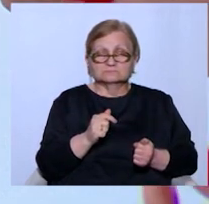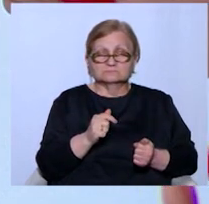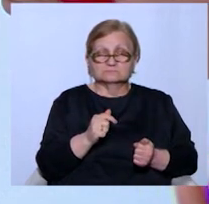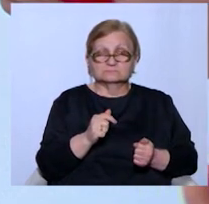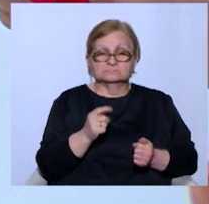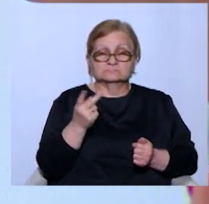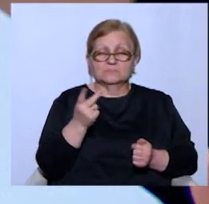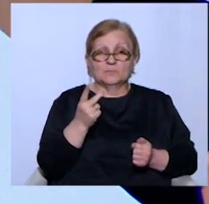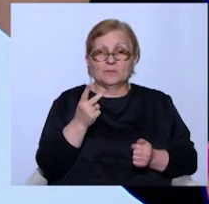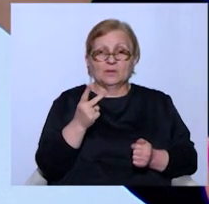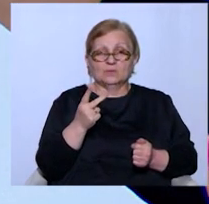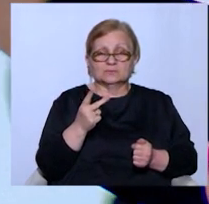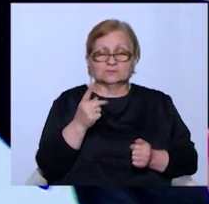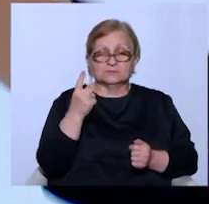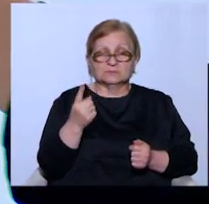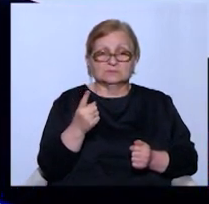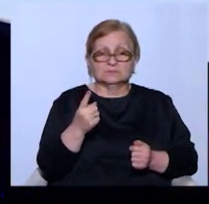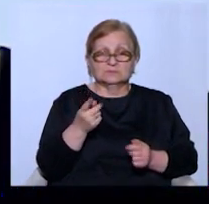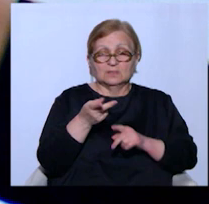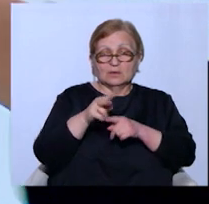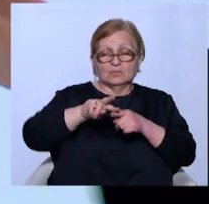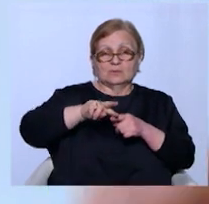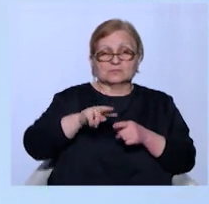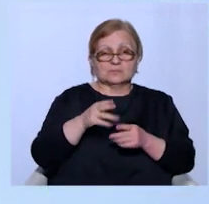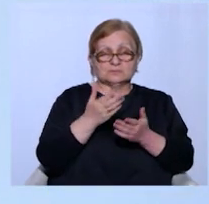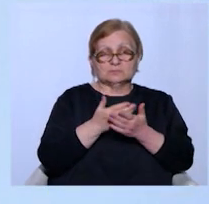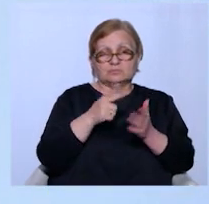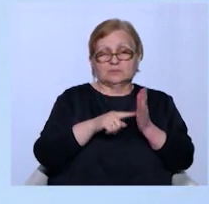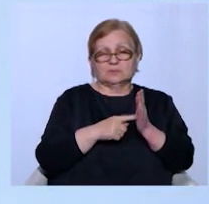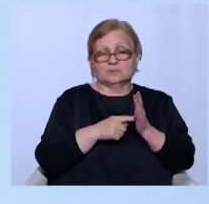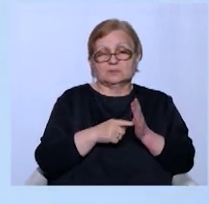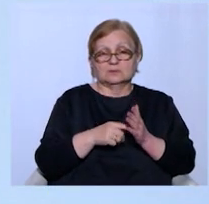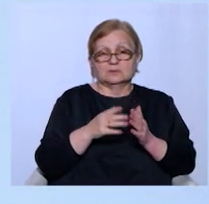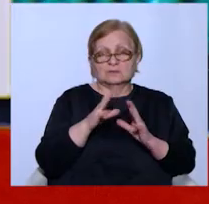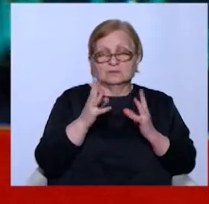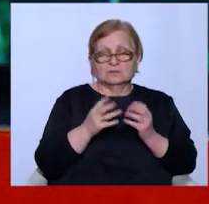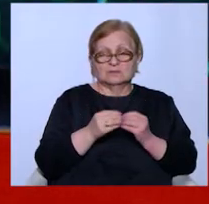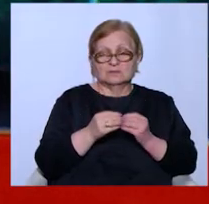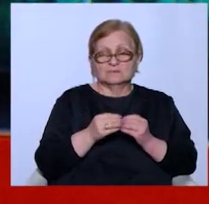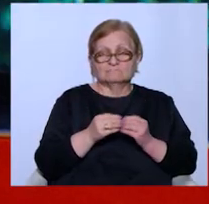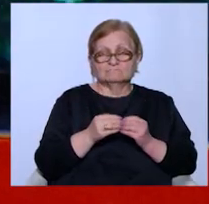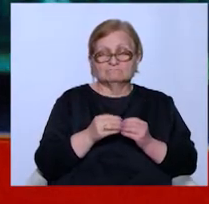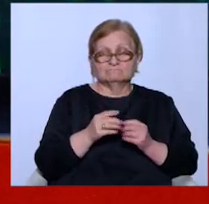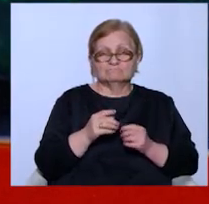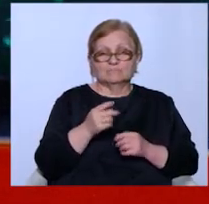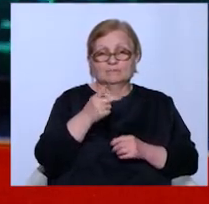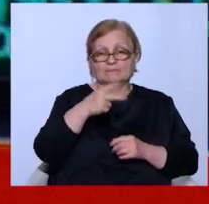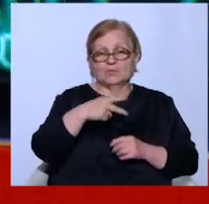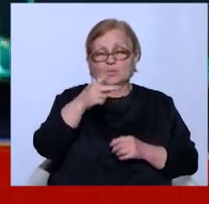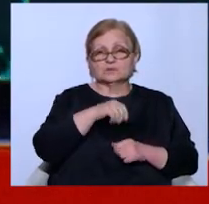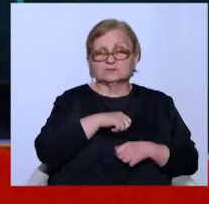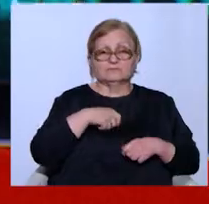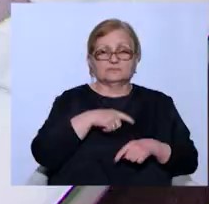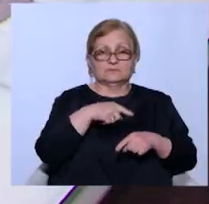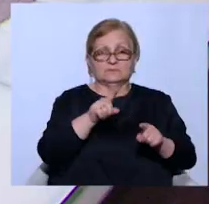ანუ მეორე წევრის კვადრატი არის 1 და გაურკეცებული ნამრავლი, ანუ 2ჯერ 5ჯერ 1. მე მგონი არ არის რთული. შემდეგ ორს დამოუკიდებლად